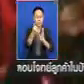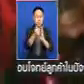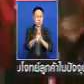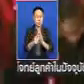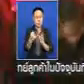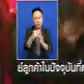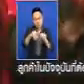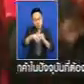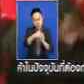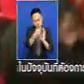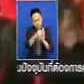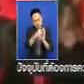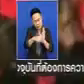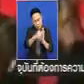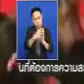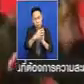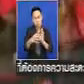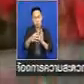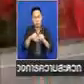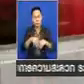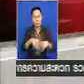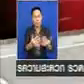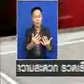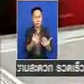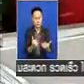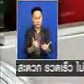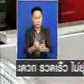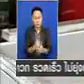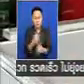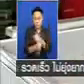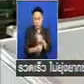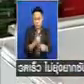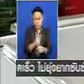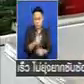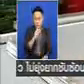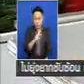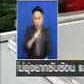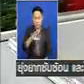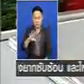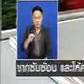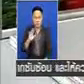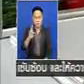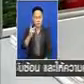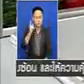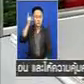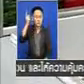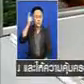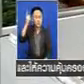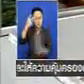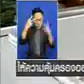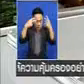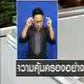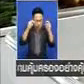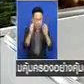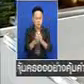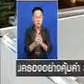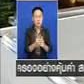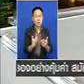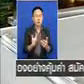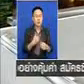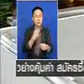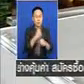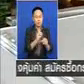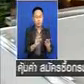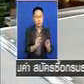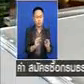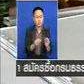ธานีแล้วก็จังหวัดใกล้เคียงจนกระทั่งปี47นะคะรัฐบาลของคุณทักษิณขึ้นมาบริหารประเทศเปิดทางให้มีการ